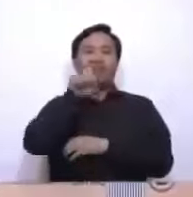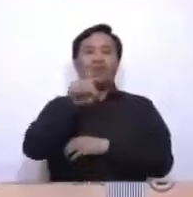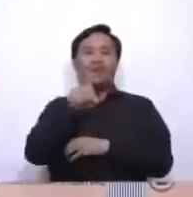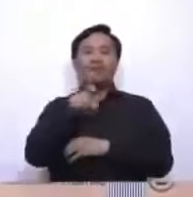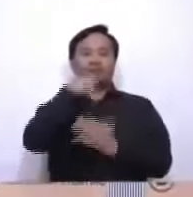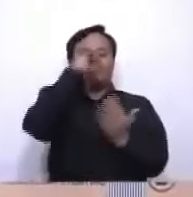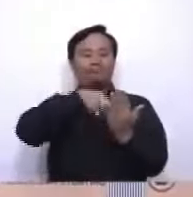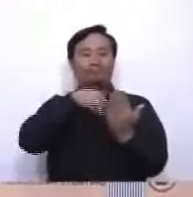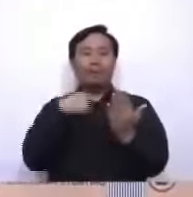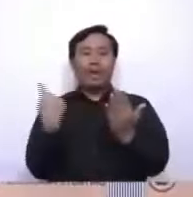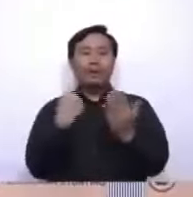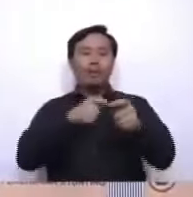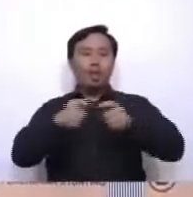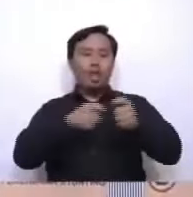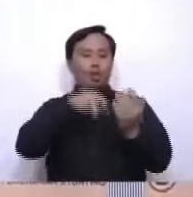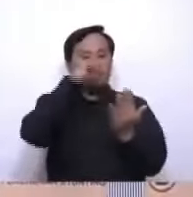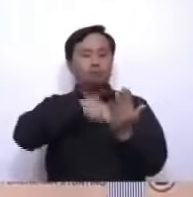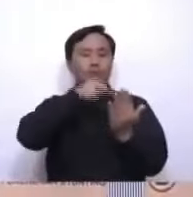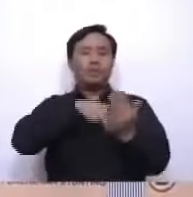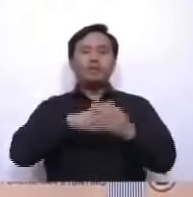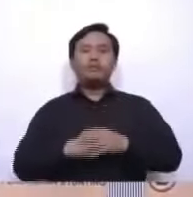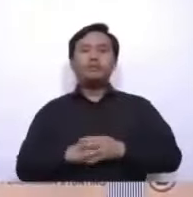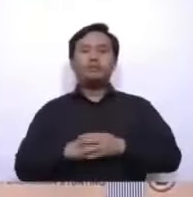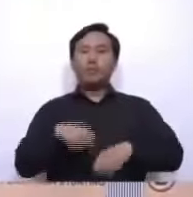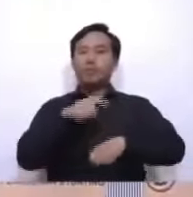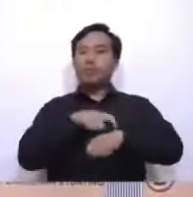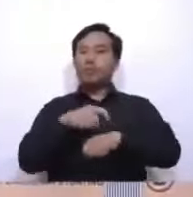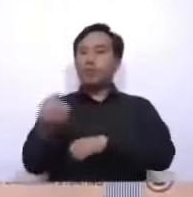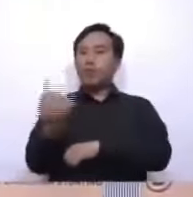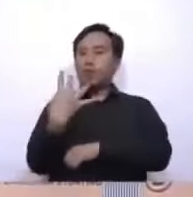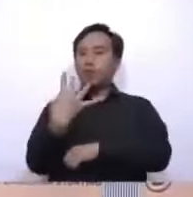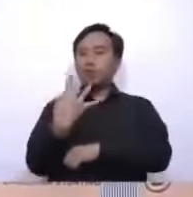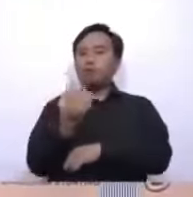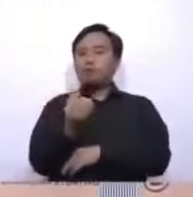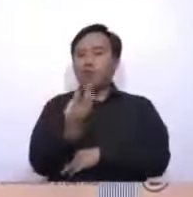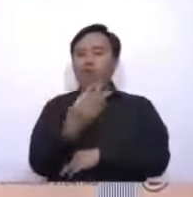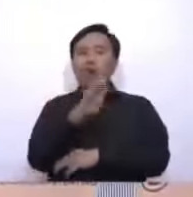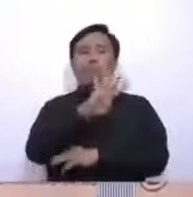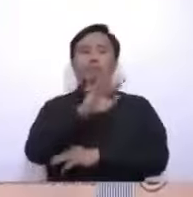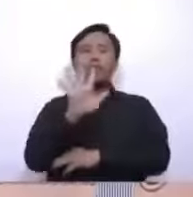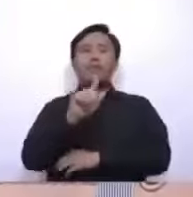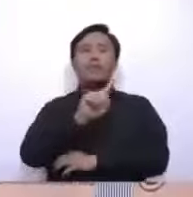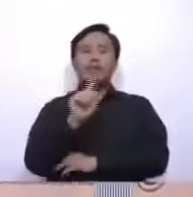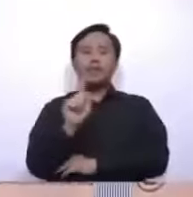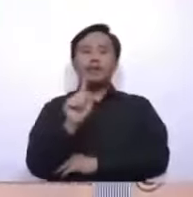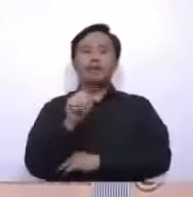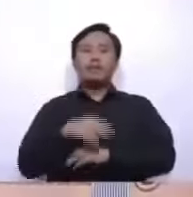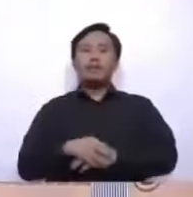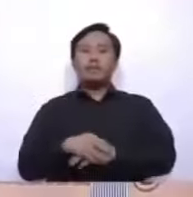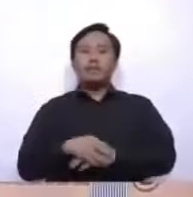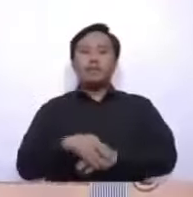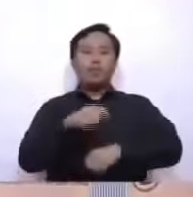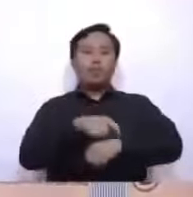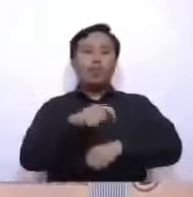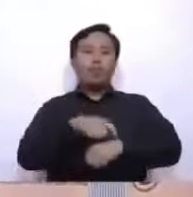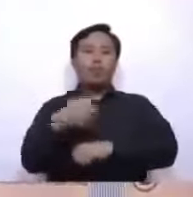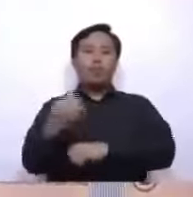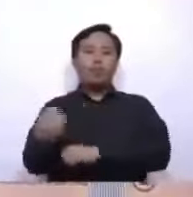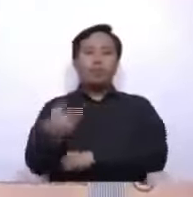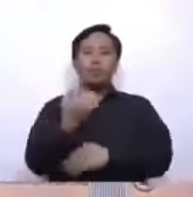dibacakan oleh kami selaku moderator. Waktu untuk menjawab pertanyaan 45 detik, lalu waktu untuk menanggapi